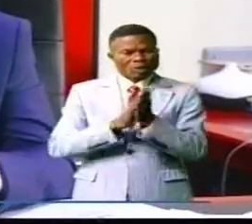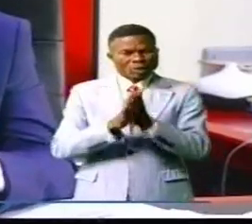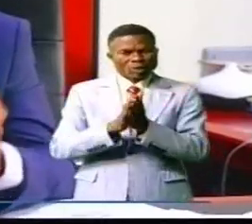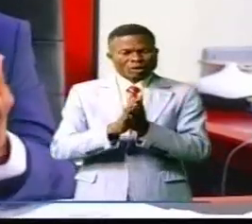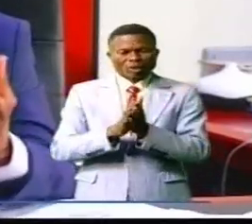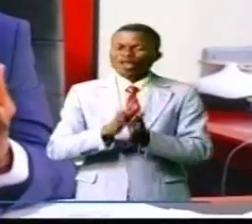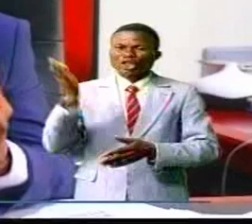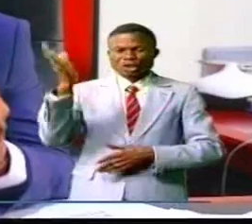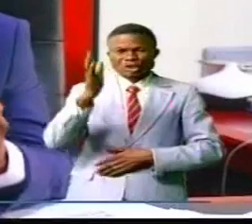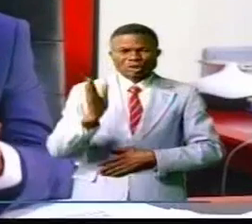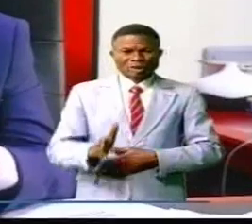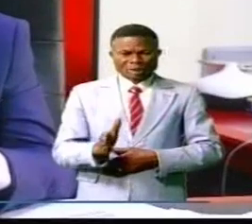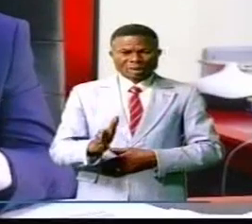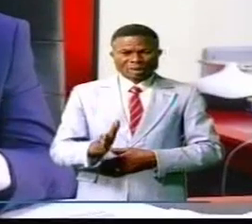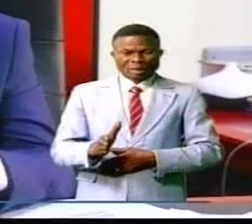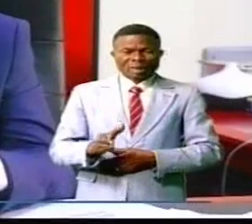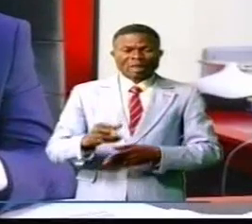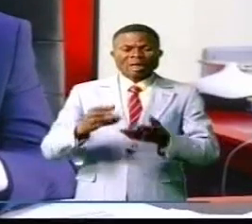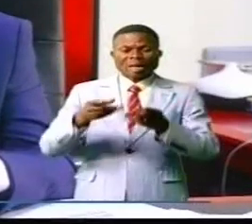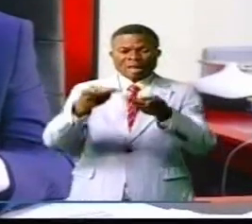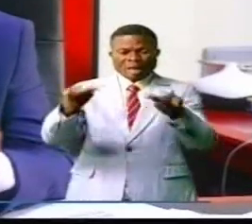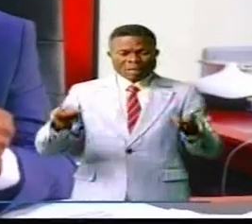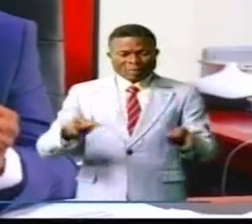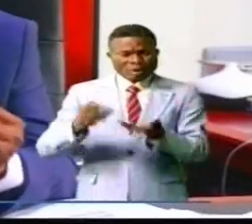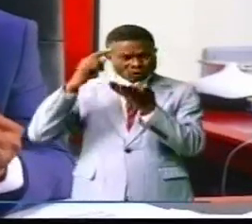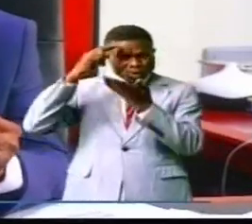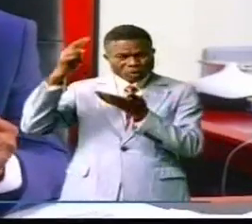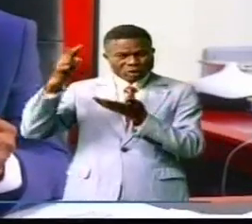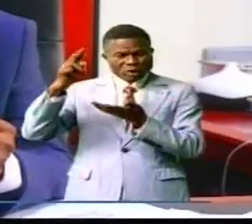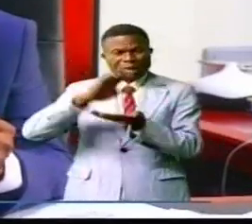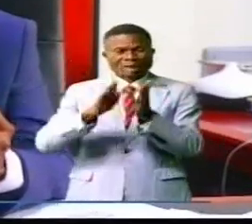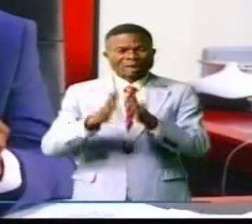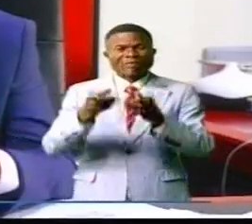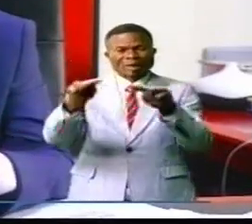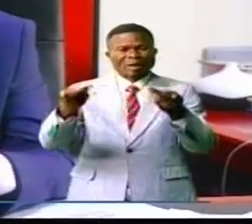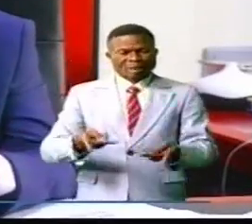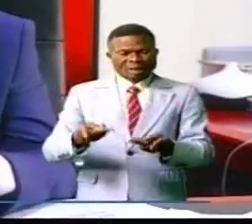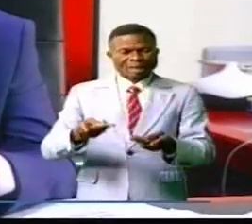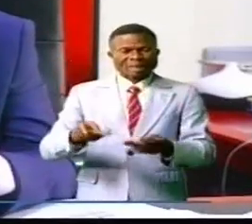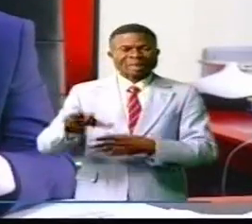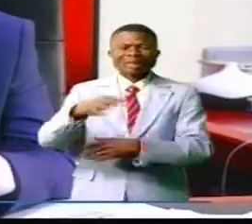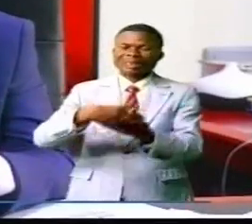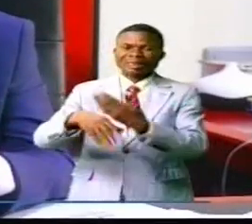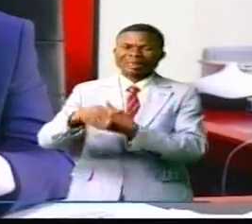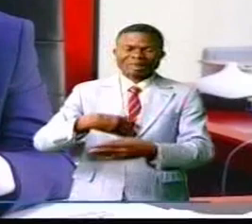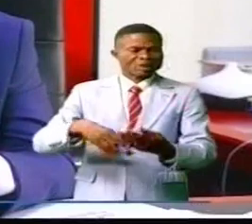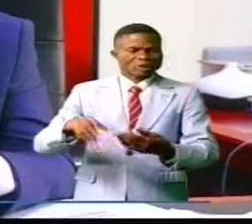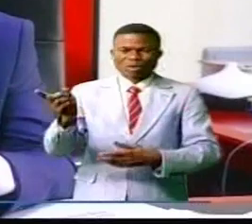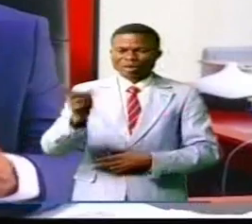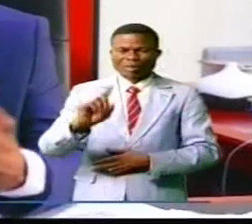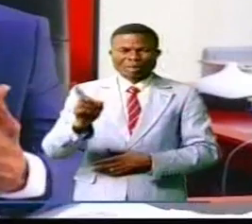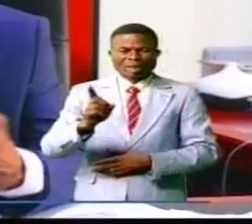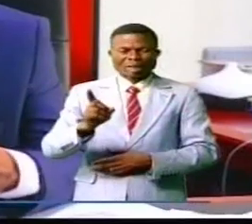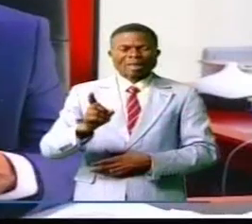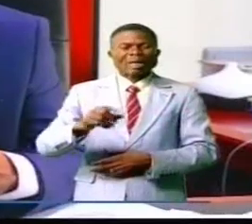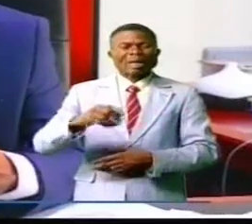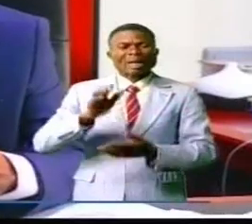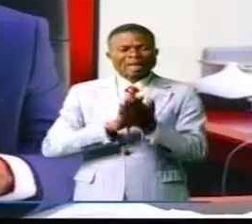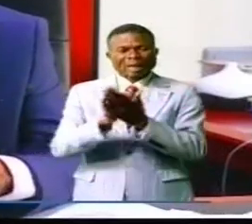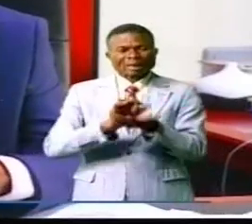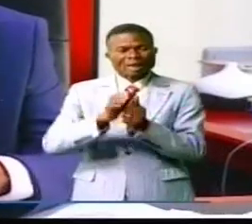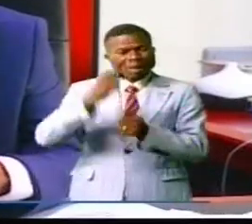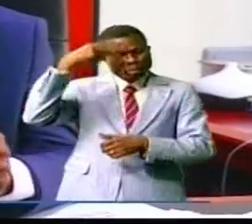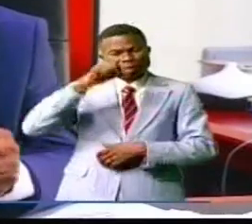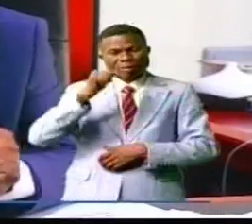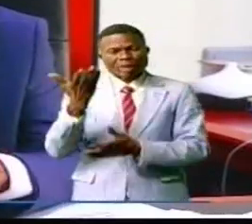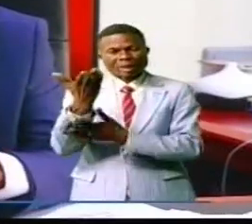non plus que le milieu universitaire soit instrumentalisé à des fins politiciennes. J'invite la